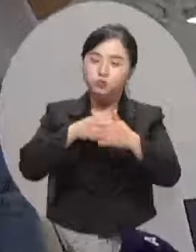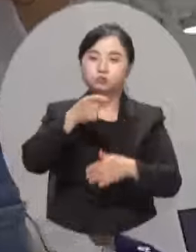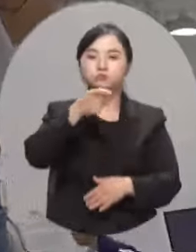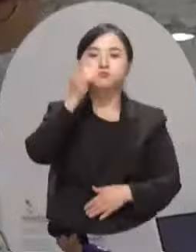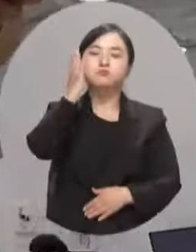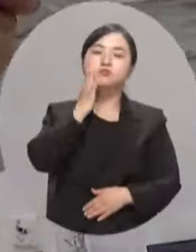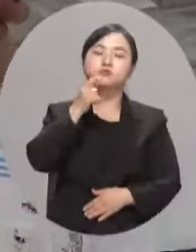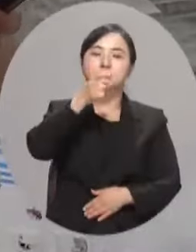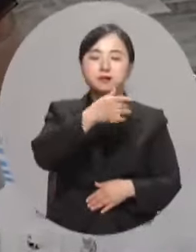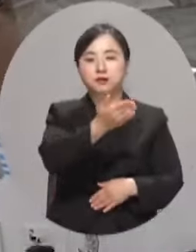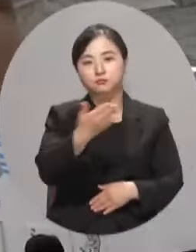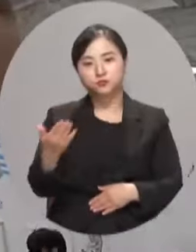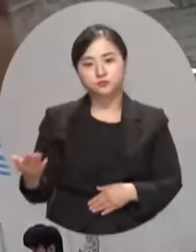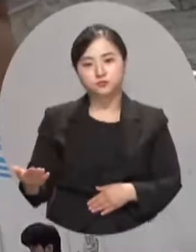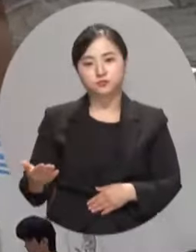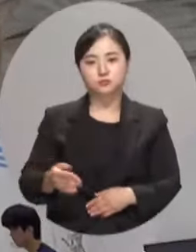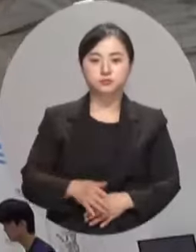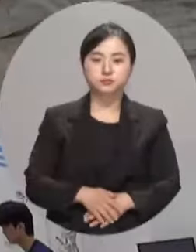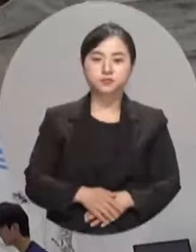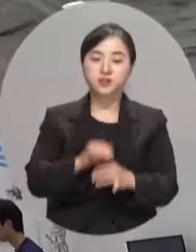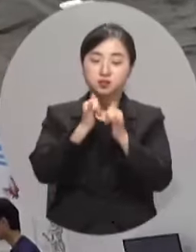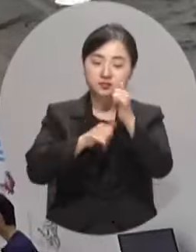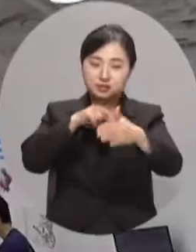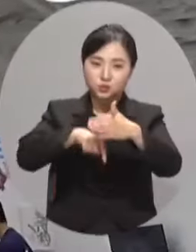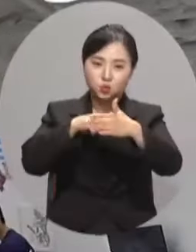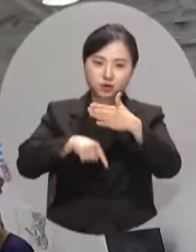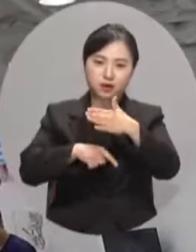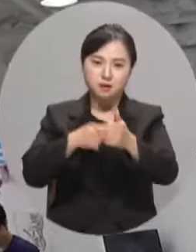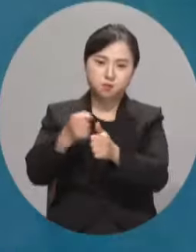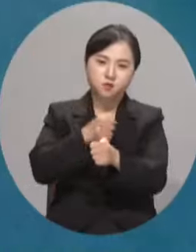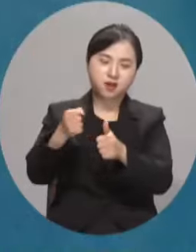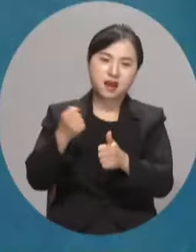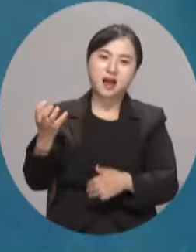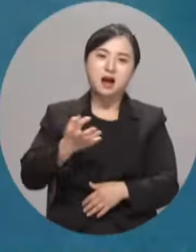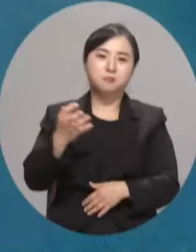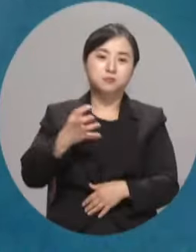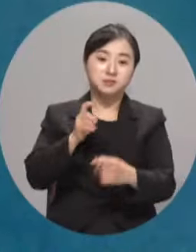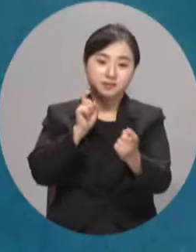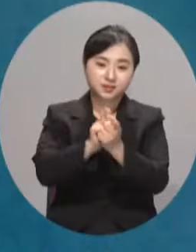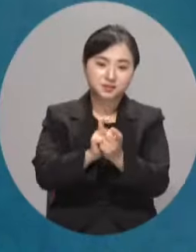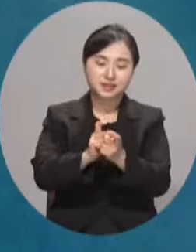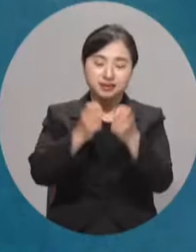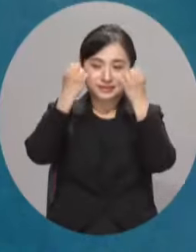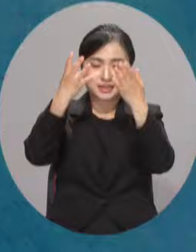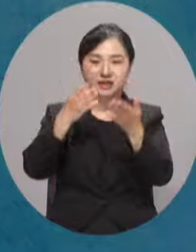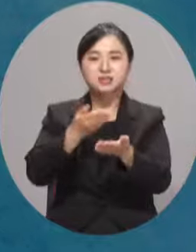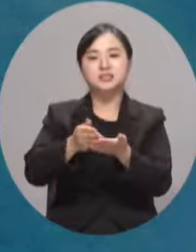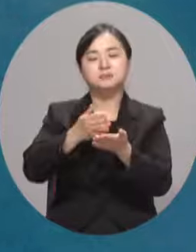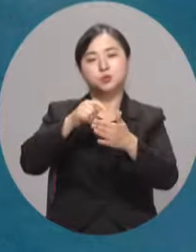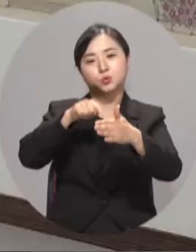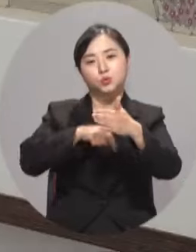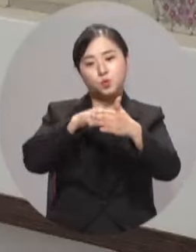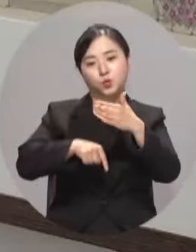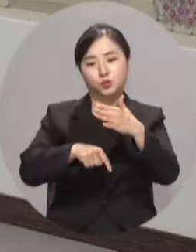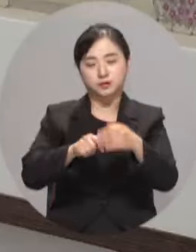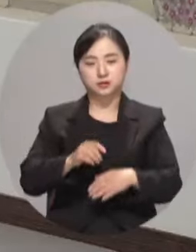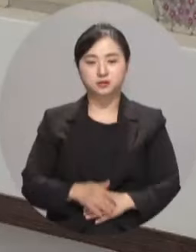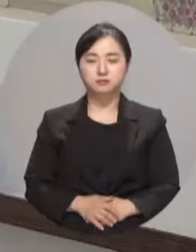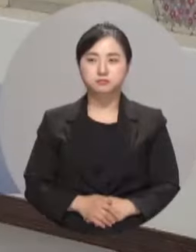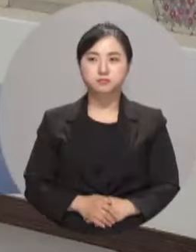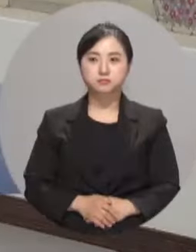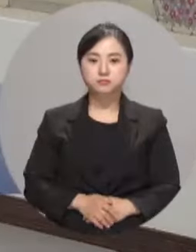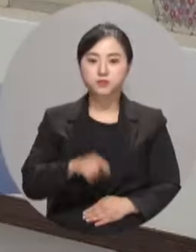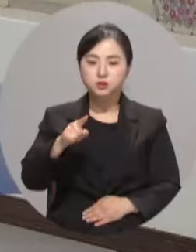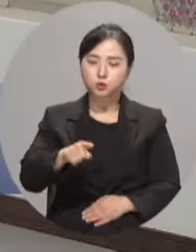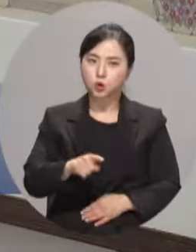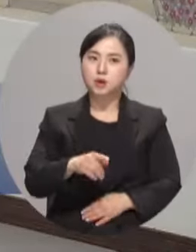넘실댑니다. 역사 속 폭력의 아픔을 마주해왔던 권윤덕 작가의 새 그림책 속 원화입니다. 붕어빵은 누구나